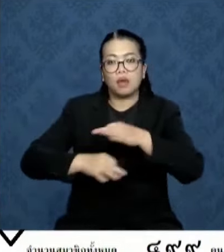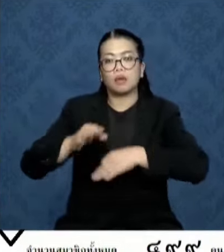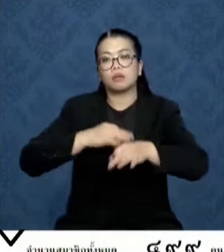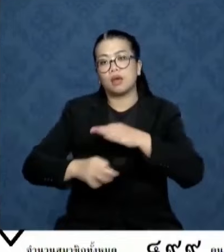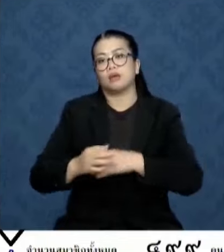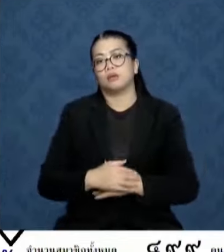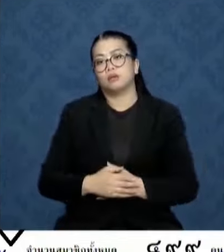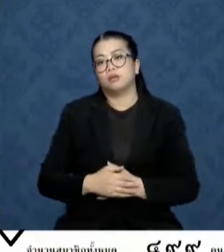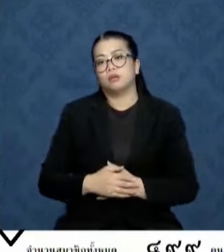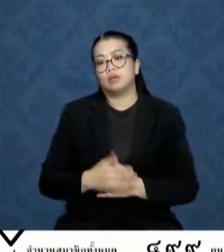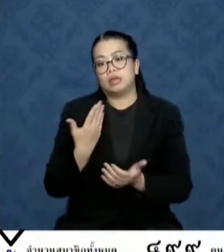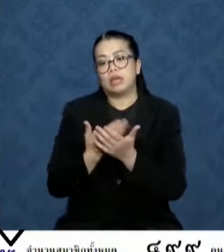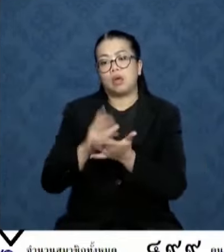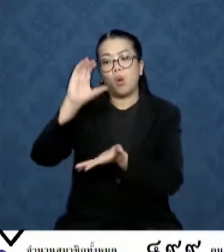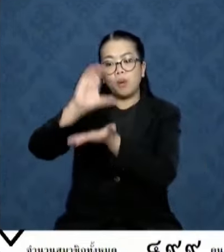ดน้อยลง